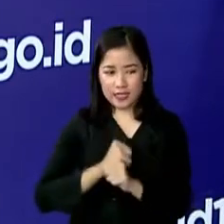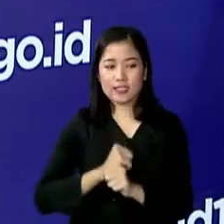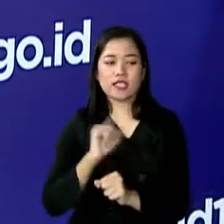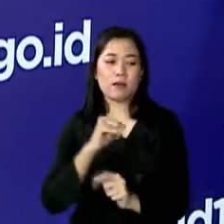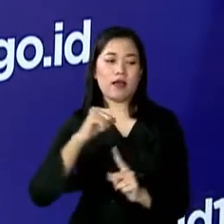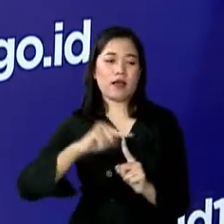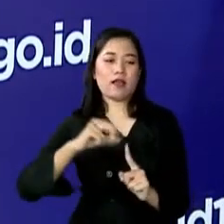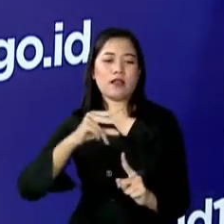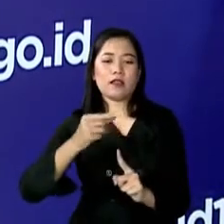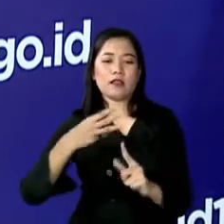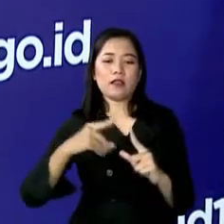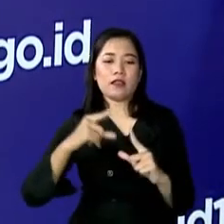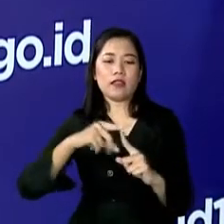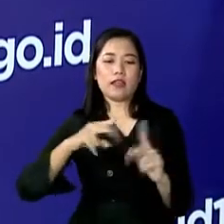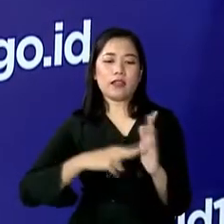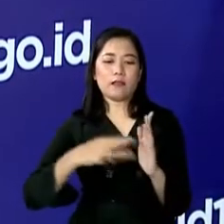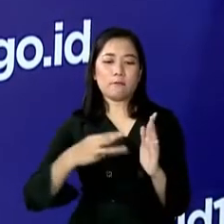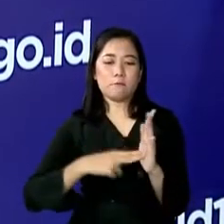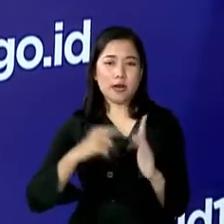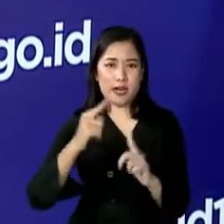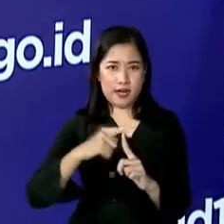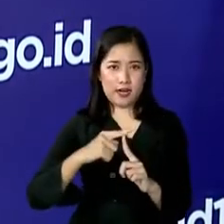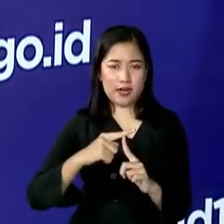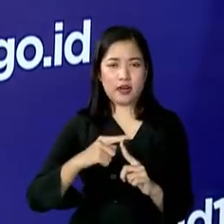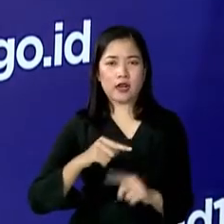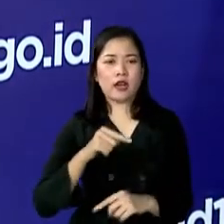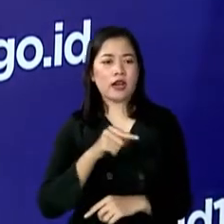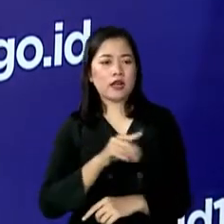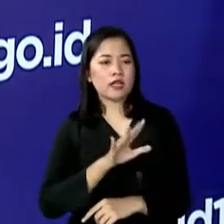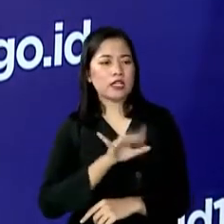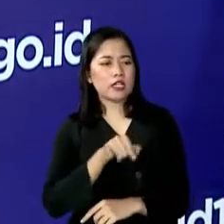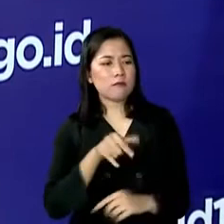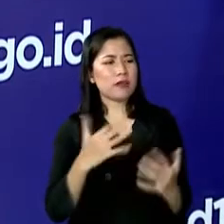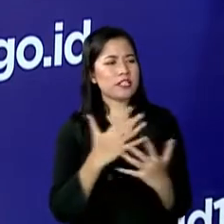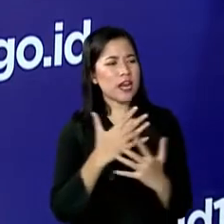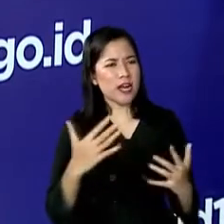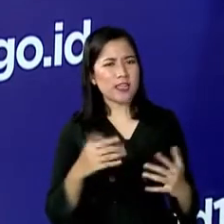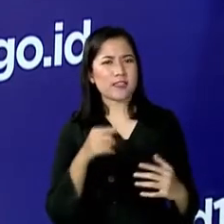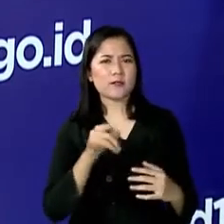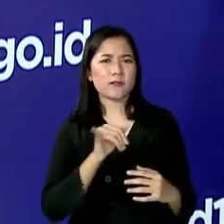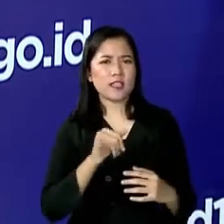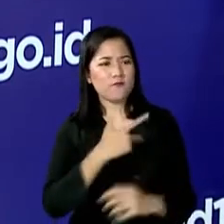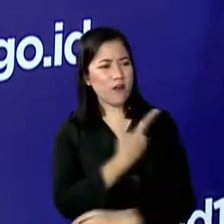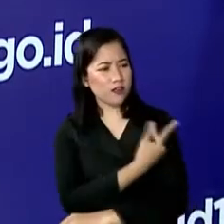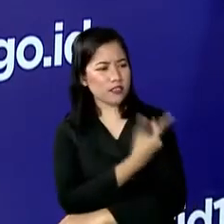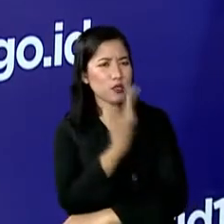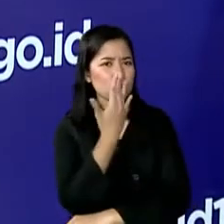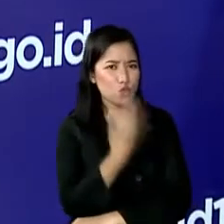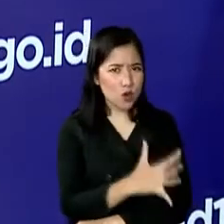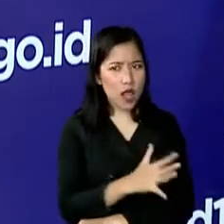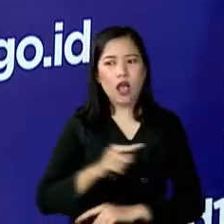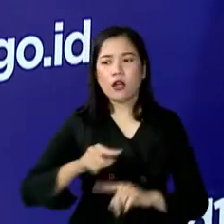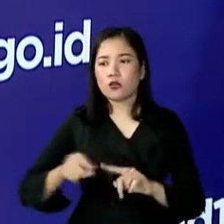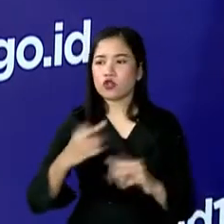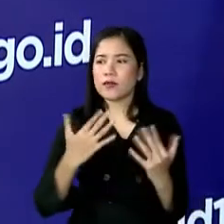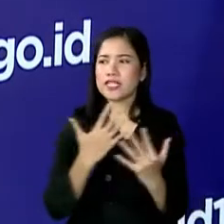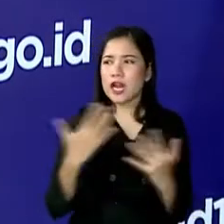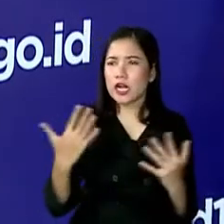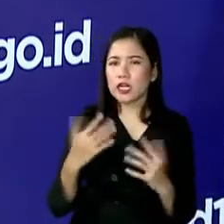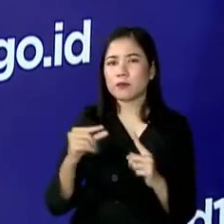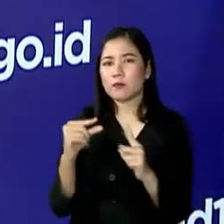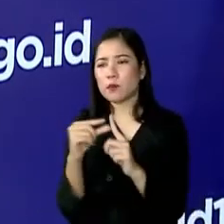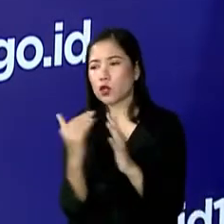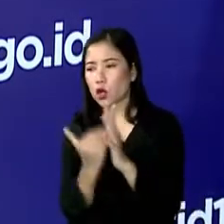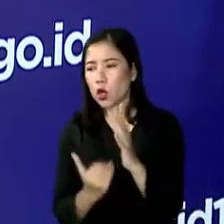dengan ah hiruk-pikuk yang vaksin sudah tiba lantas kepatuhannya menjadi menurun Sehingga angkanya